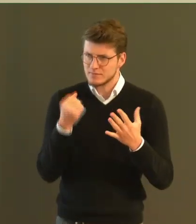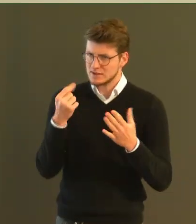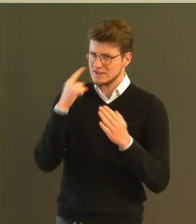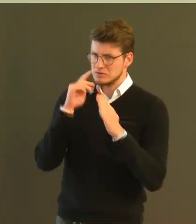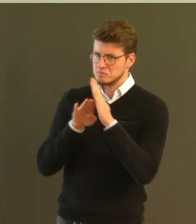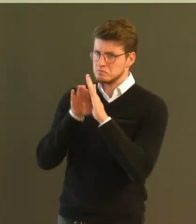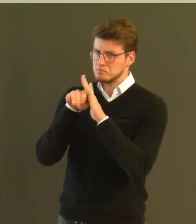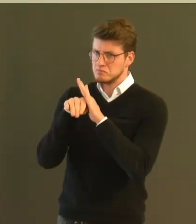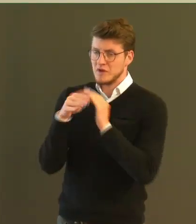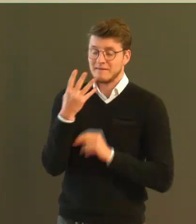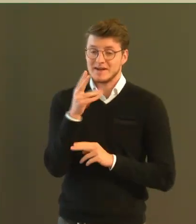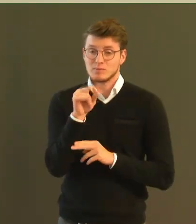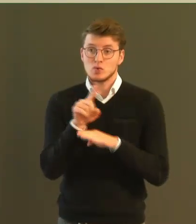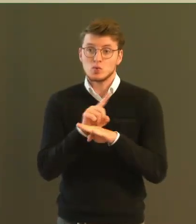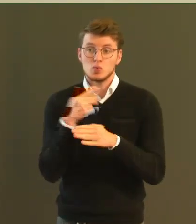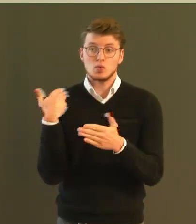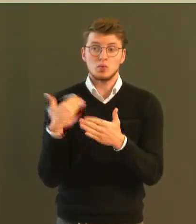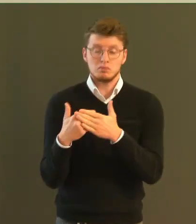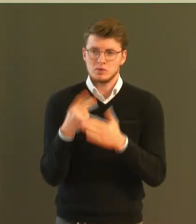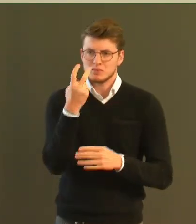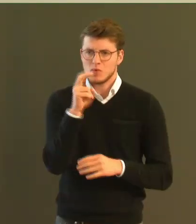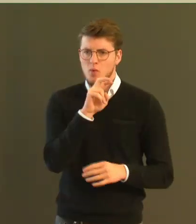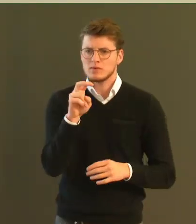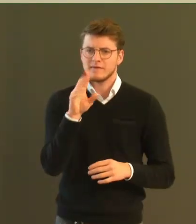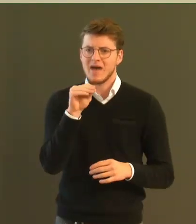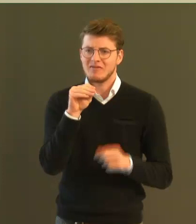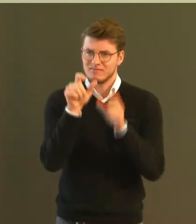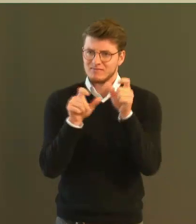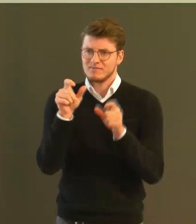que nice matin